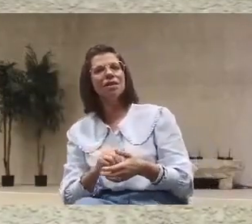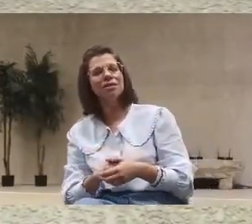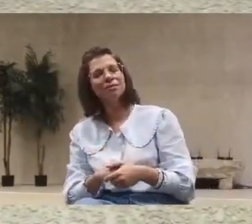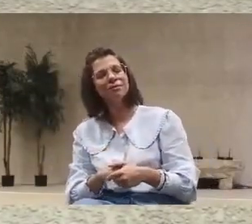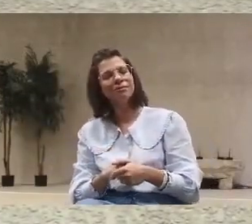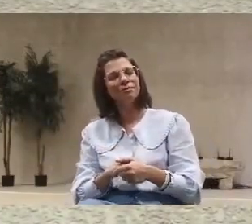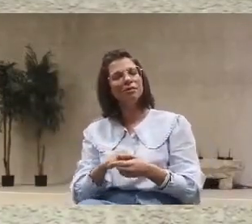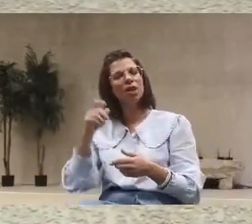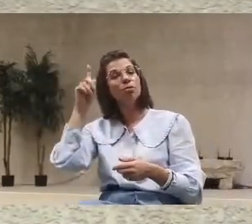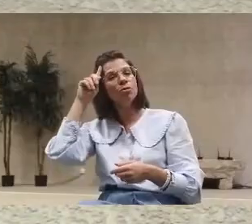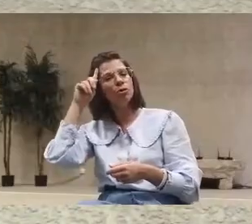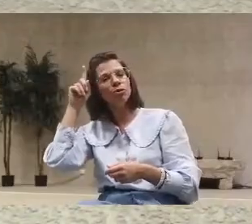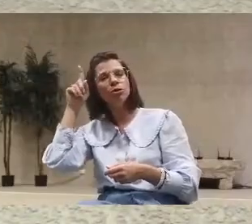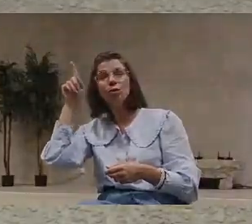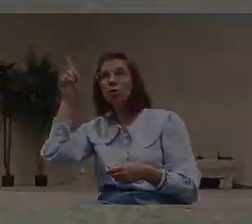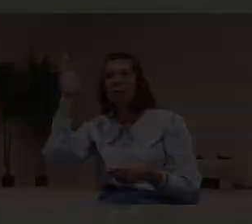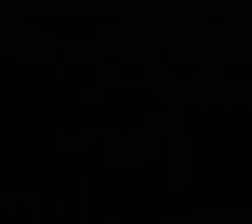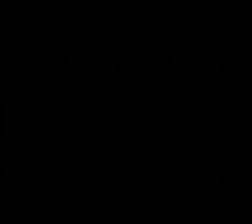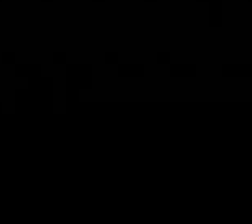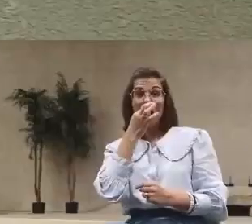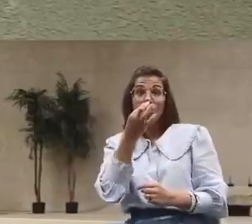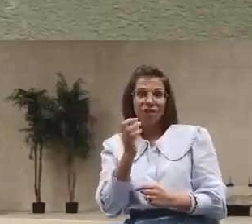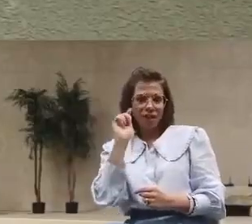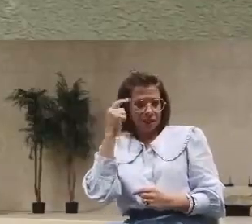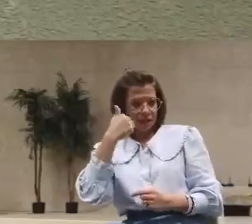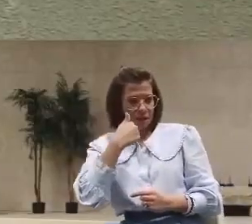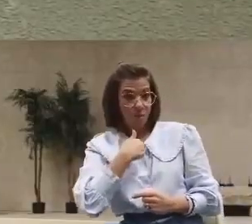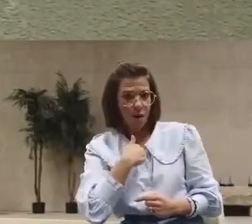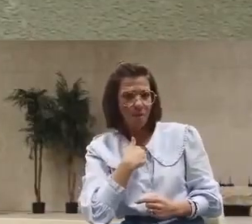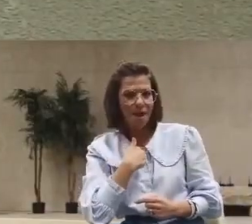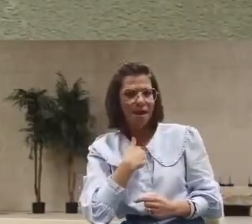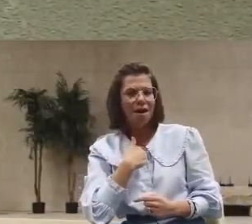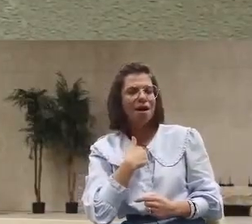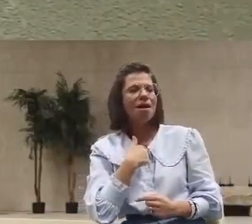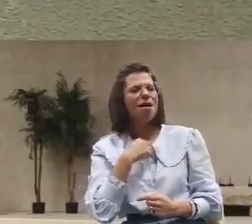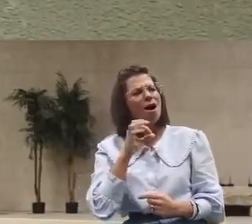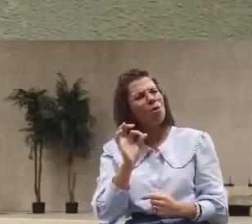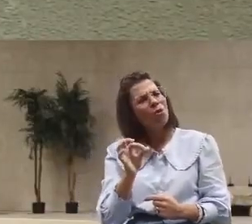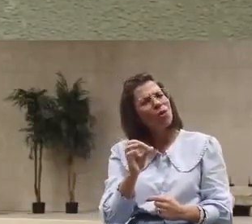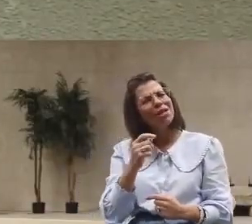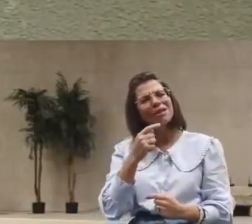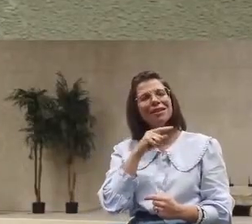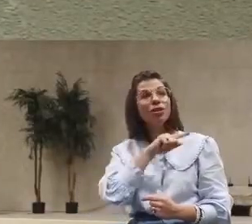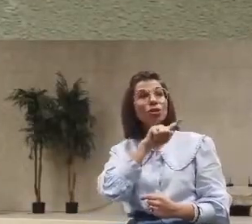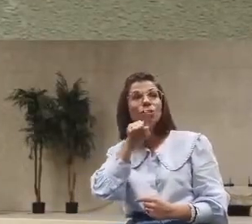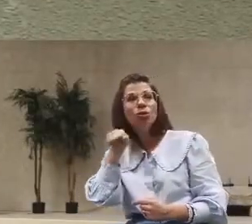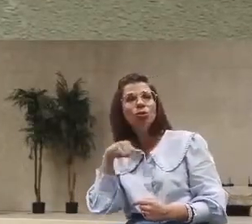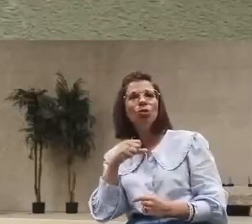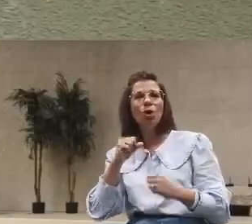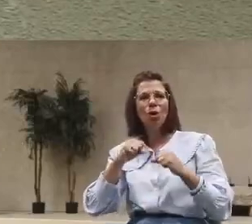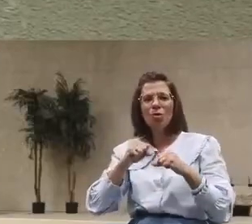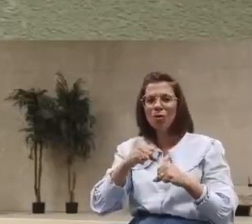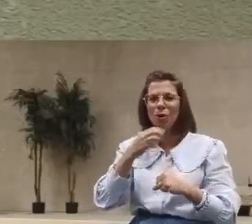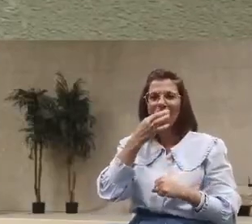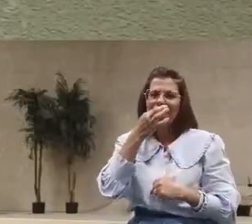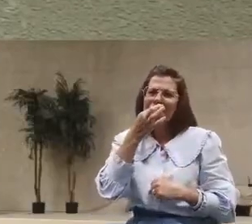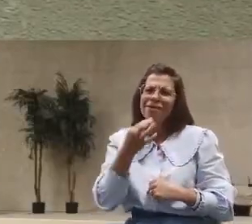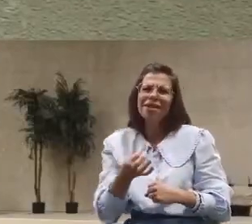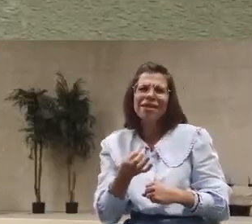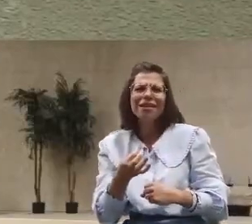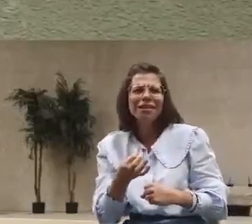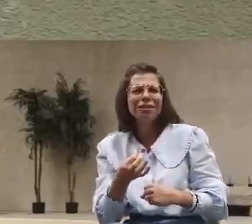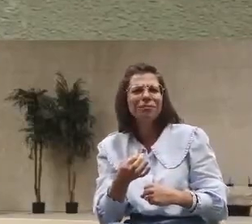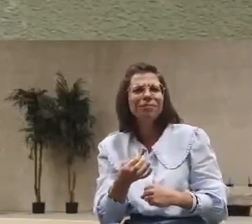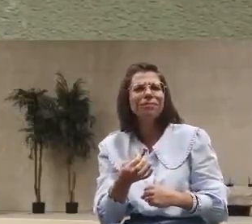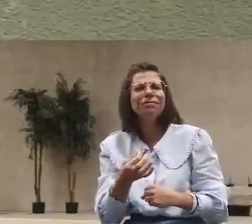Saint Nom Il n'a pas changé Confesse le Seigneur de ta bouche et permet